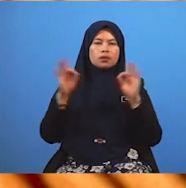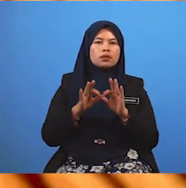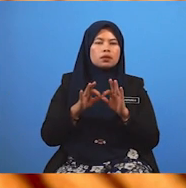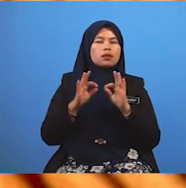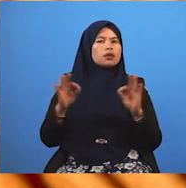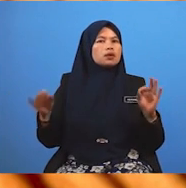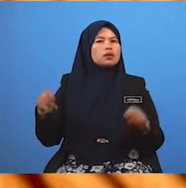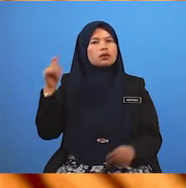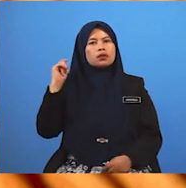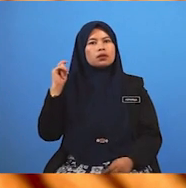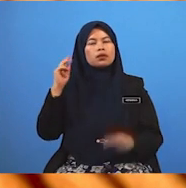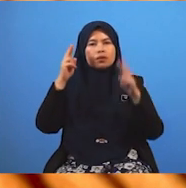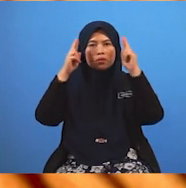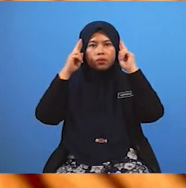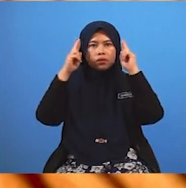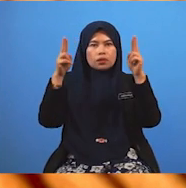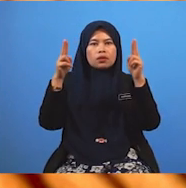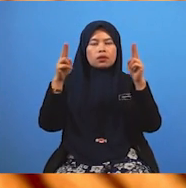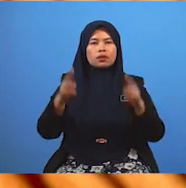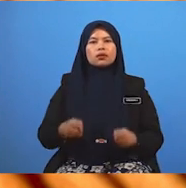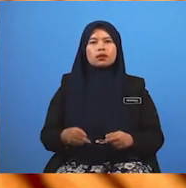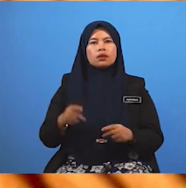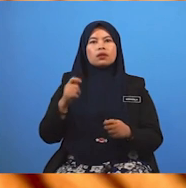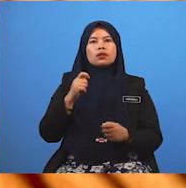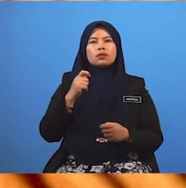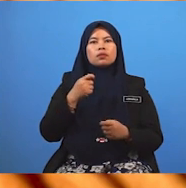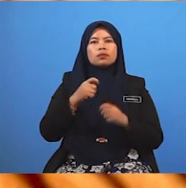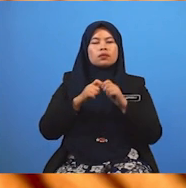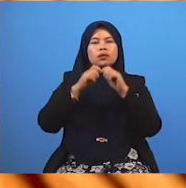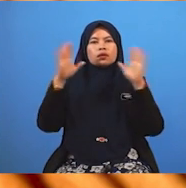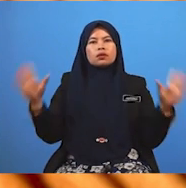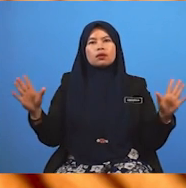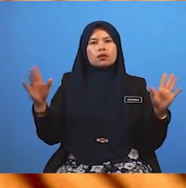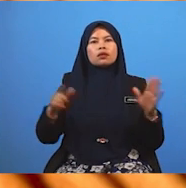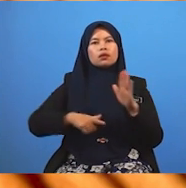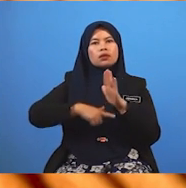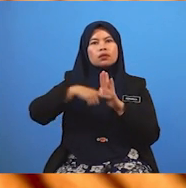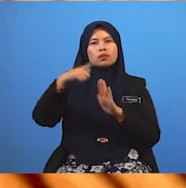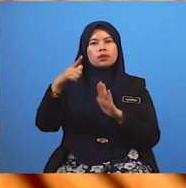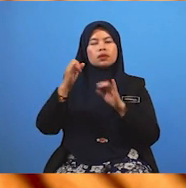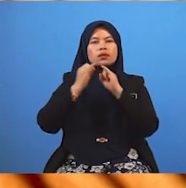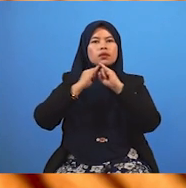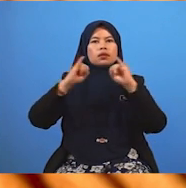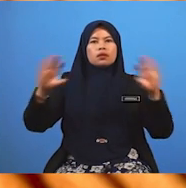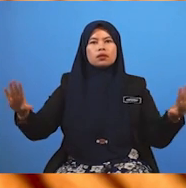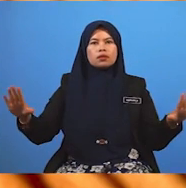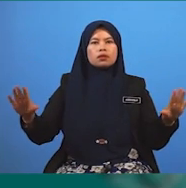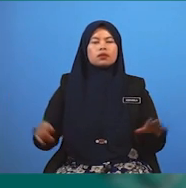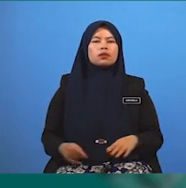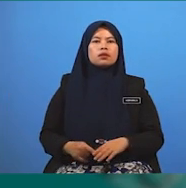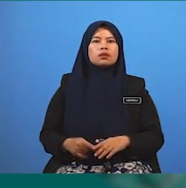Ustaz akan terangkan dengan lebih terperinci berkaitan peristiwa hari kiamat berdasarkan